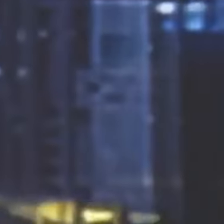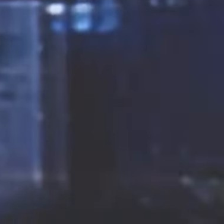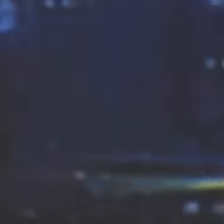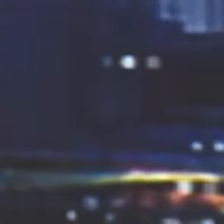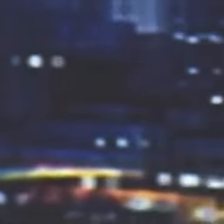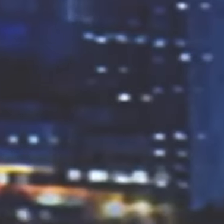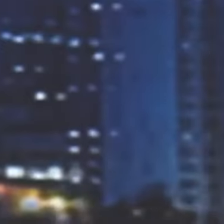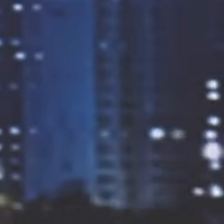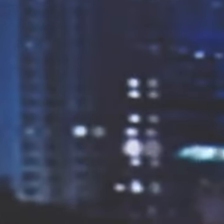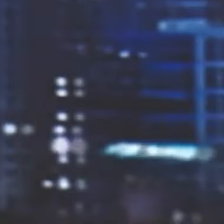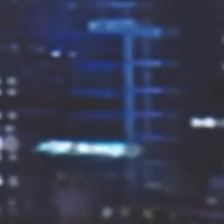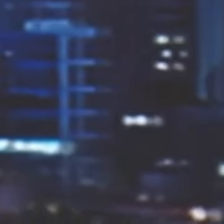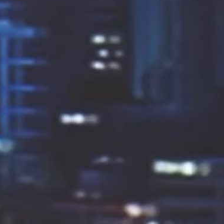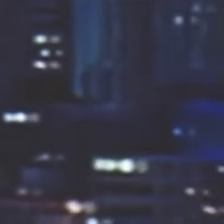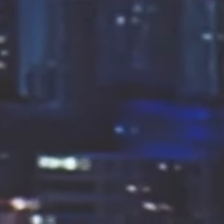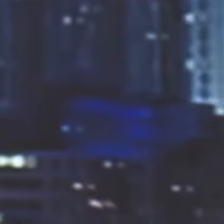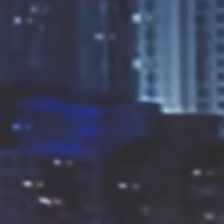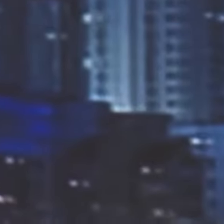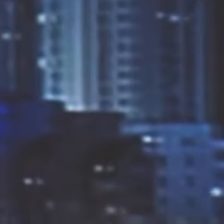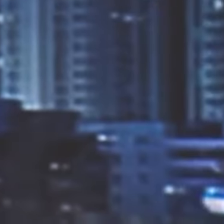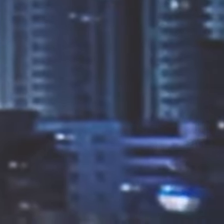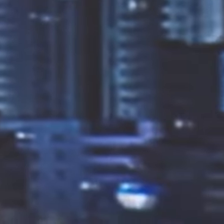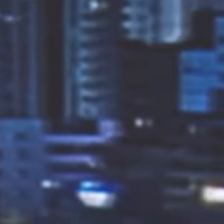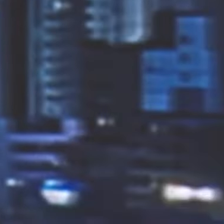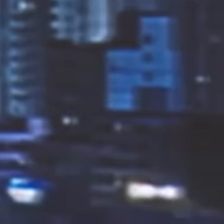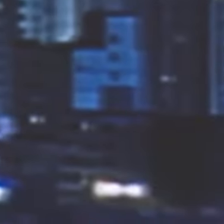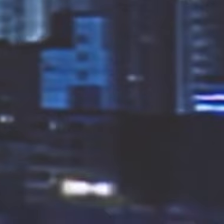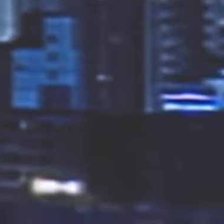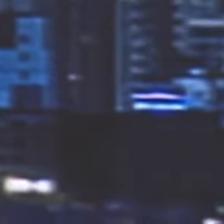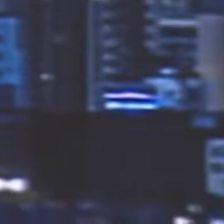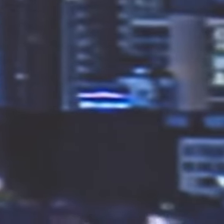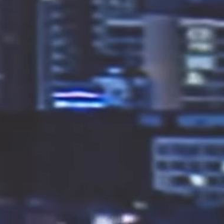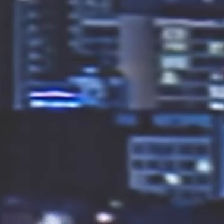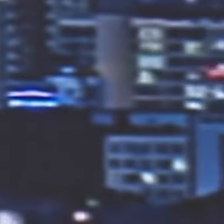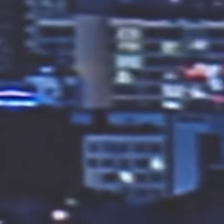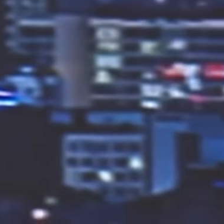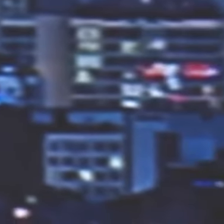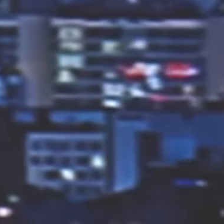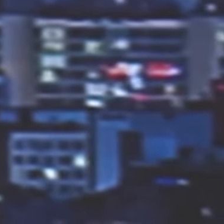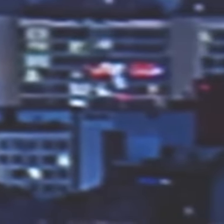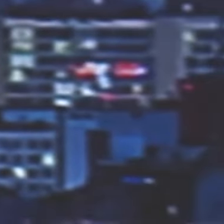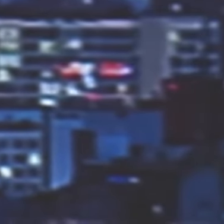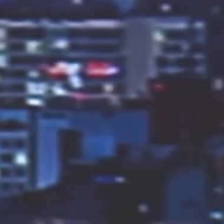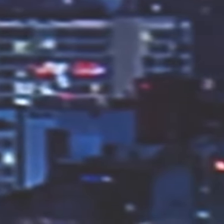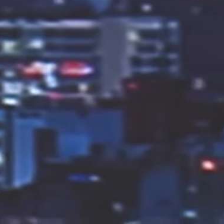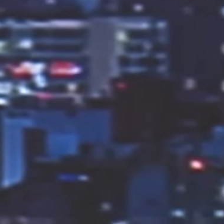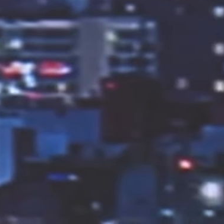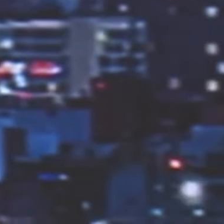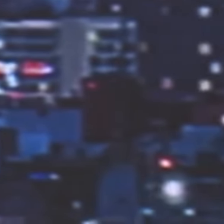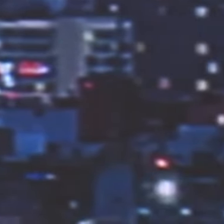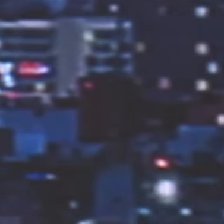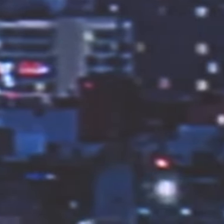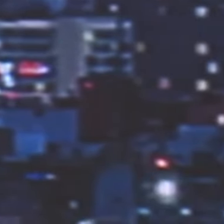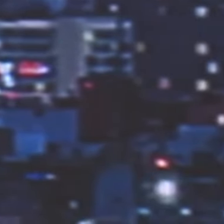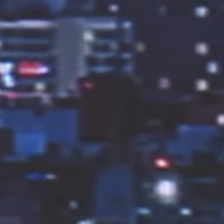JTBC 뉴스를 시청해주셔서 고맙습니다. 저희는 저녁 6시 50분 뉴스룸에서 뵙겠습니다.